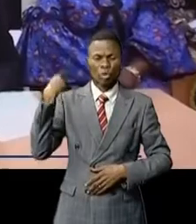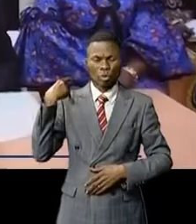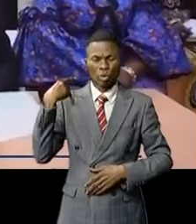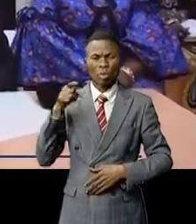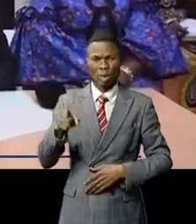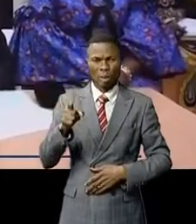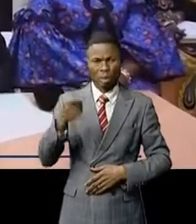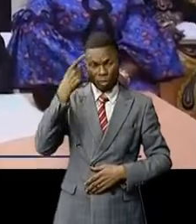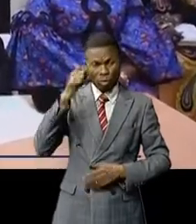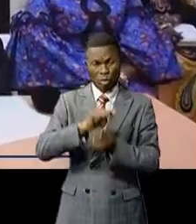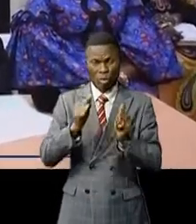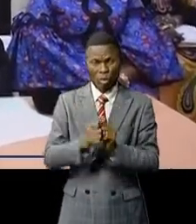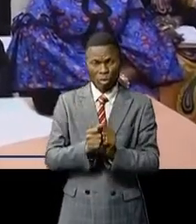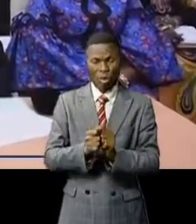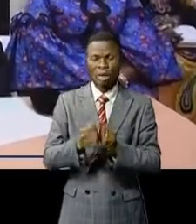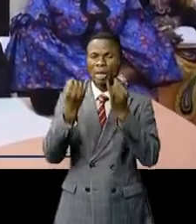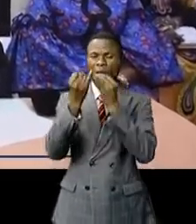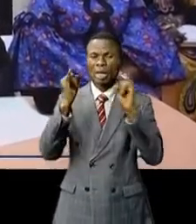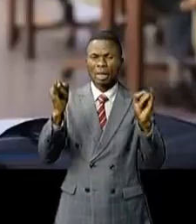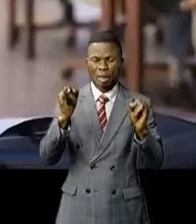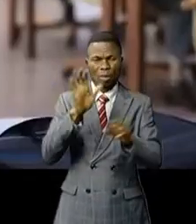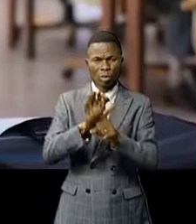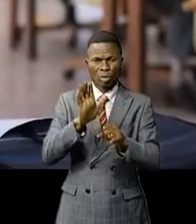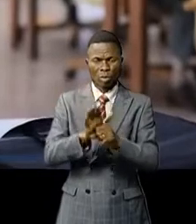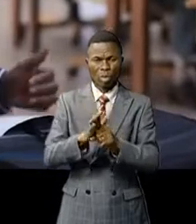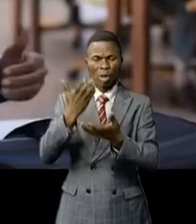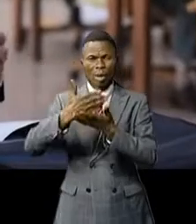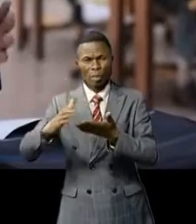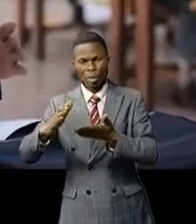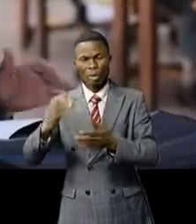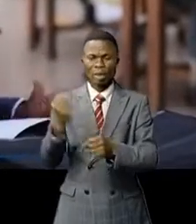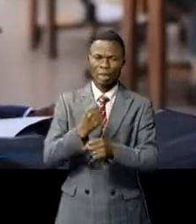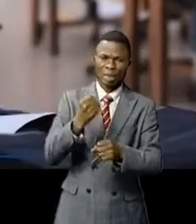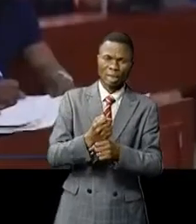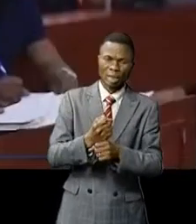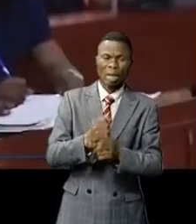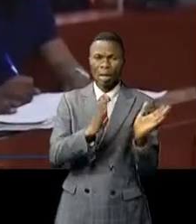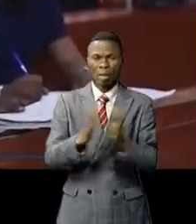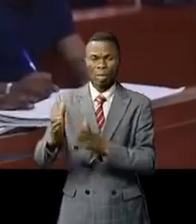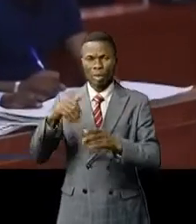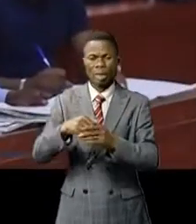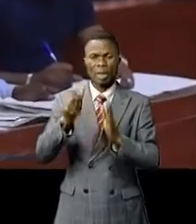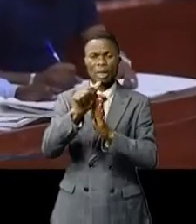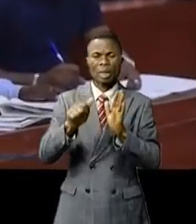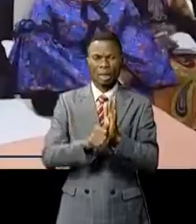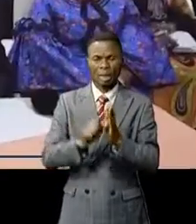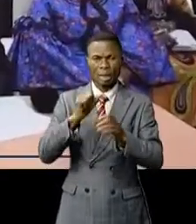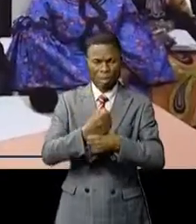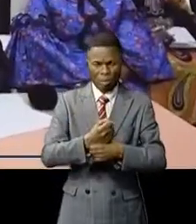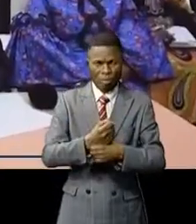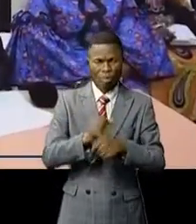commission sur l'interdépendance entre les différentes branches des prestations prévues dans le décret portant